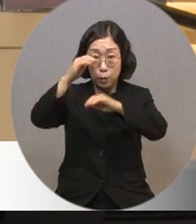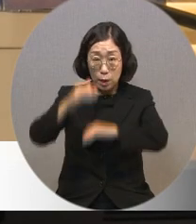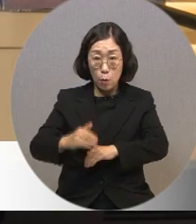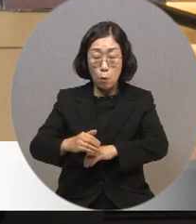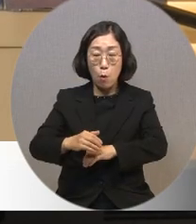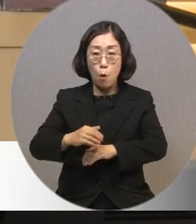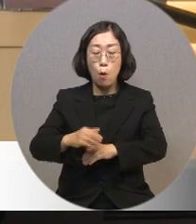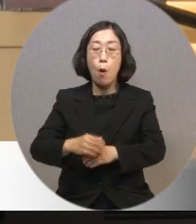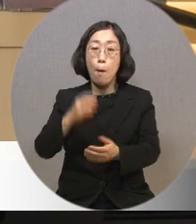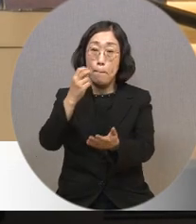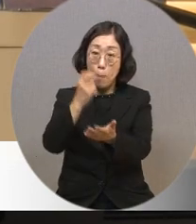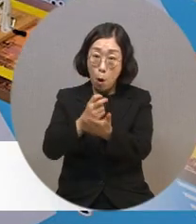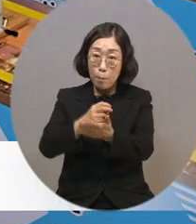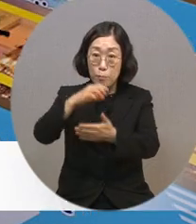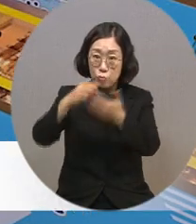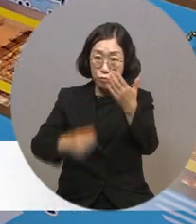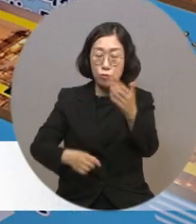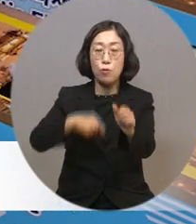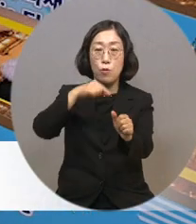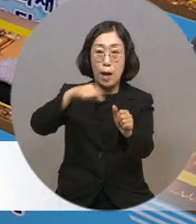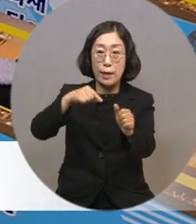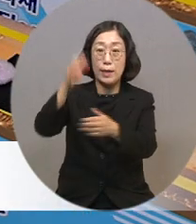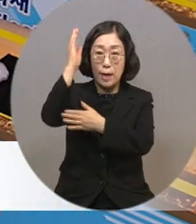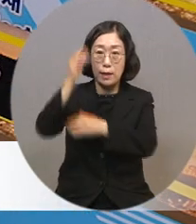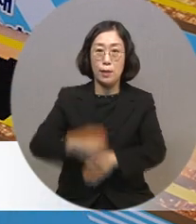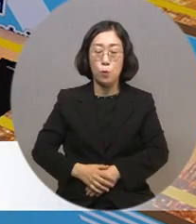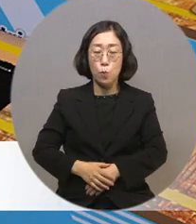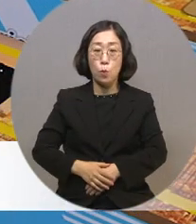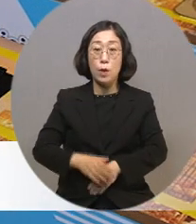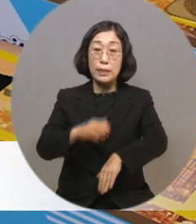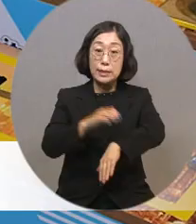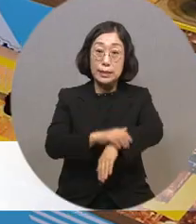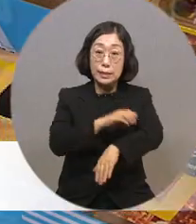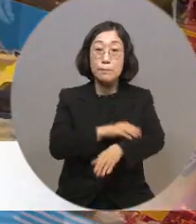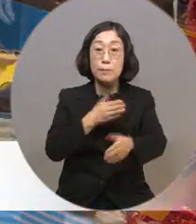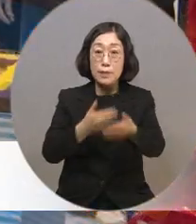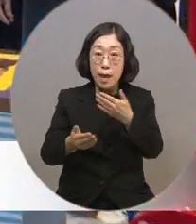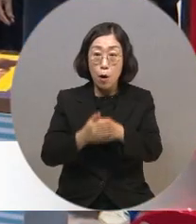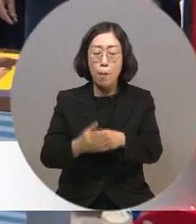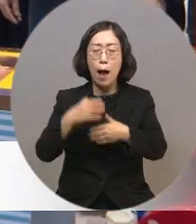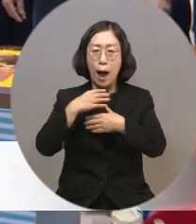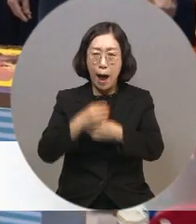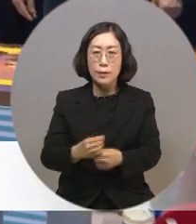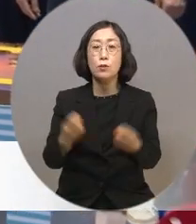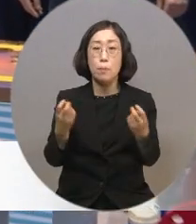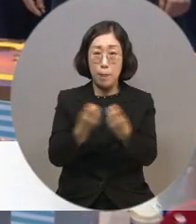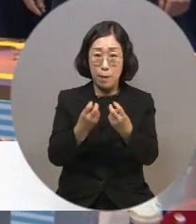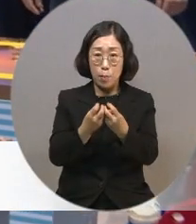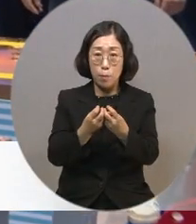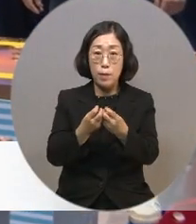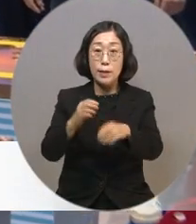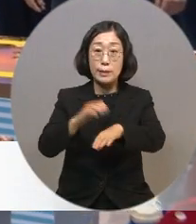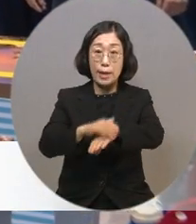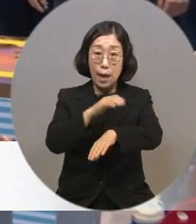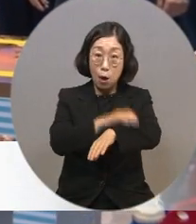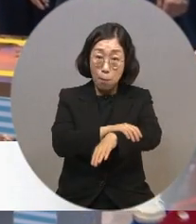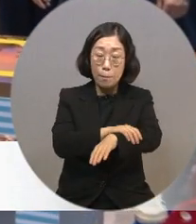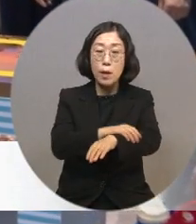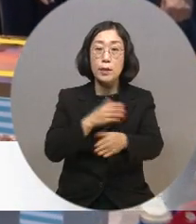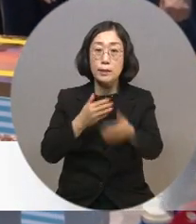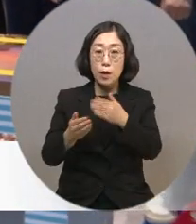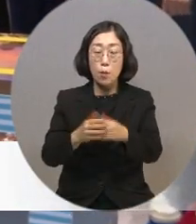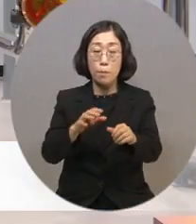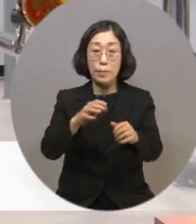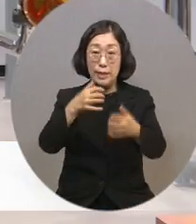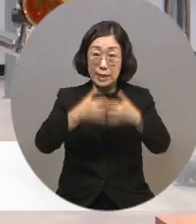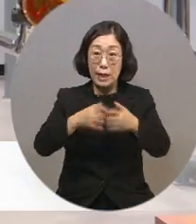산업안전보건법 이해 등을 강의하고 체험 교육은 지게차 안전 교육 등 안전체험 교육장 내 최신 장비를